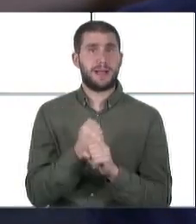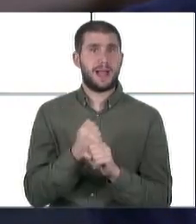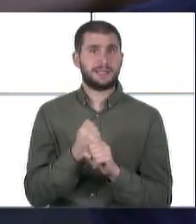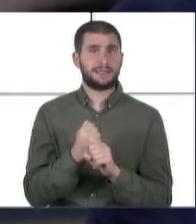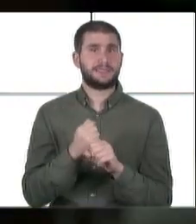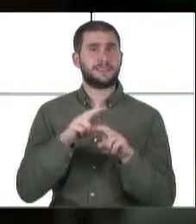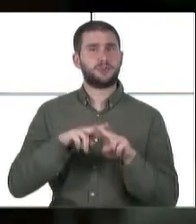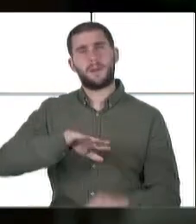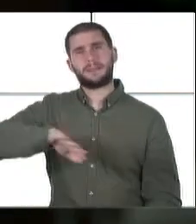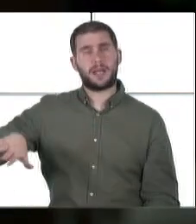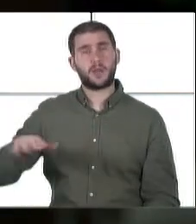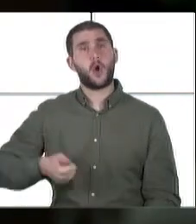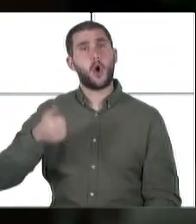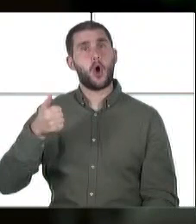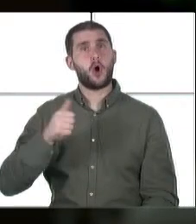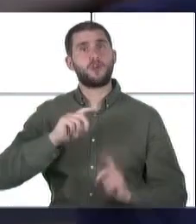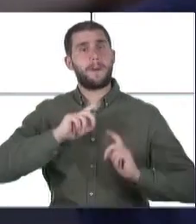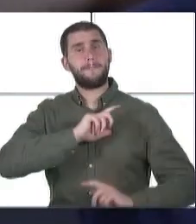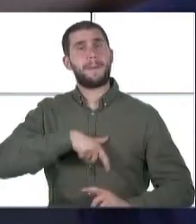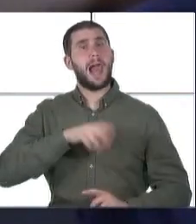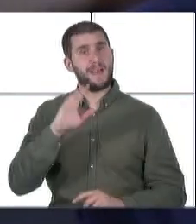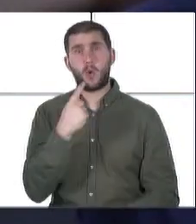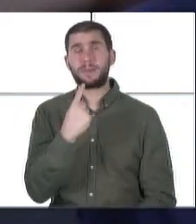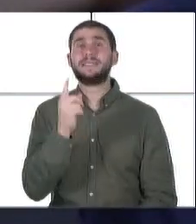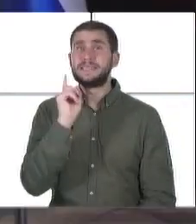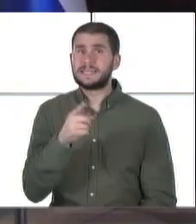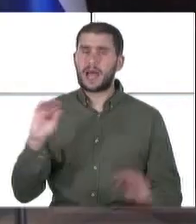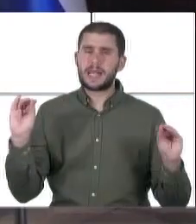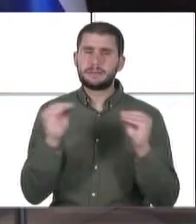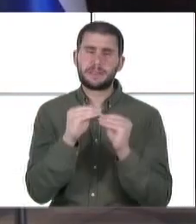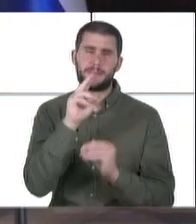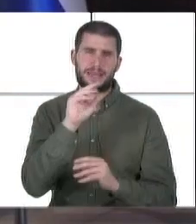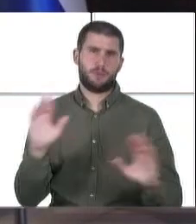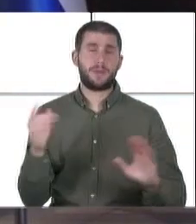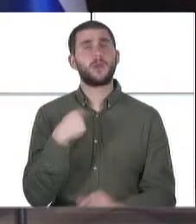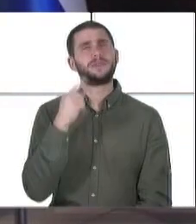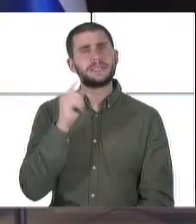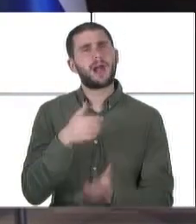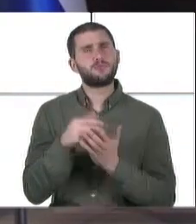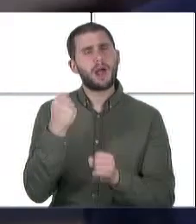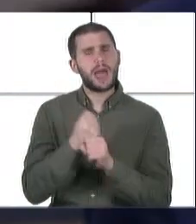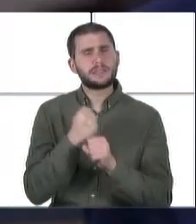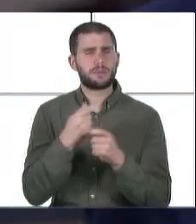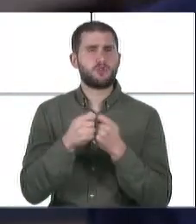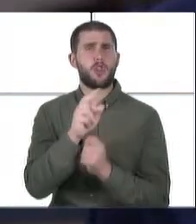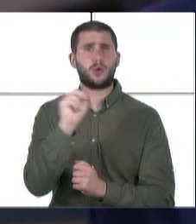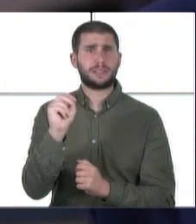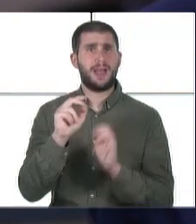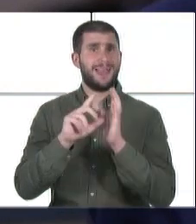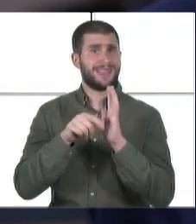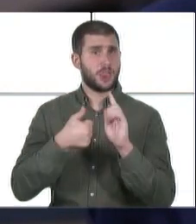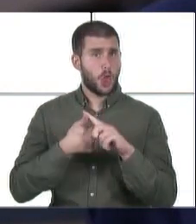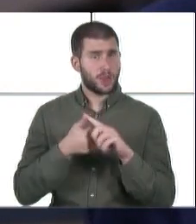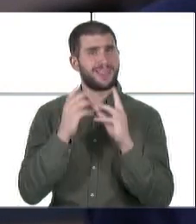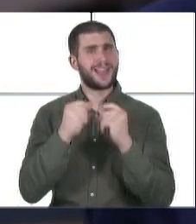תושאר בצד. ראש המל"ל מדבר על זה. ואני חושב שצריך לצמצם בדיבורים. אנחנו צריכים להמשיך לעסוק בעניין הזה מהטכנולוגיה,